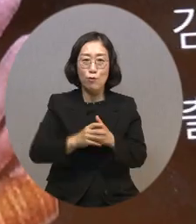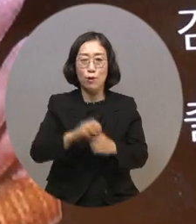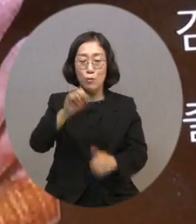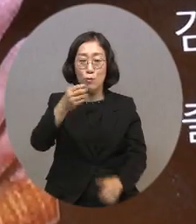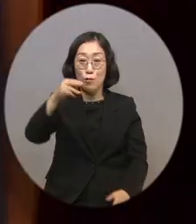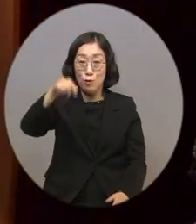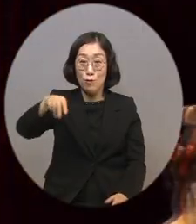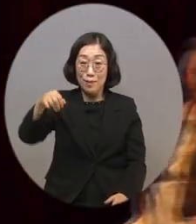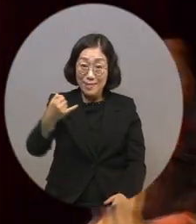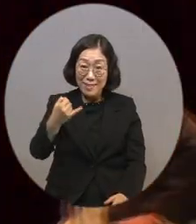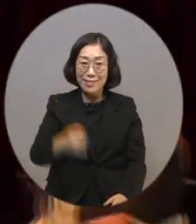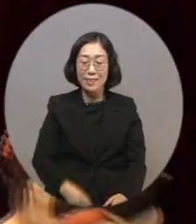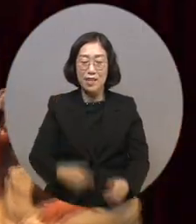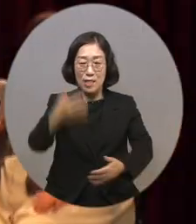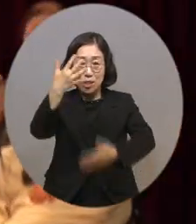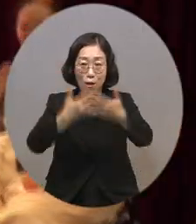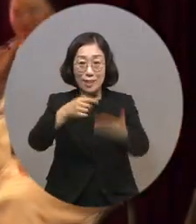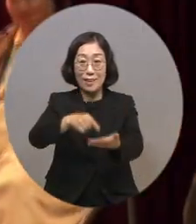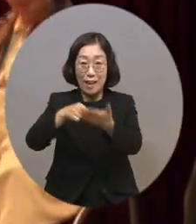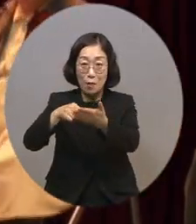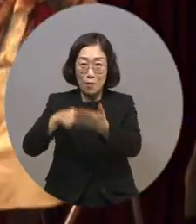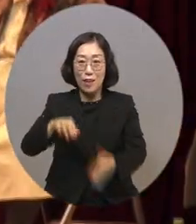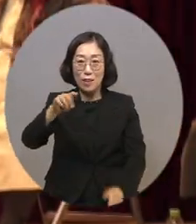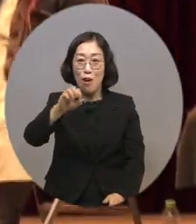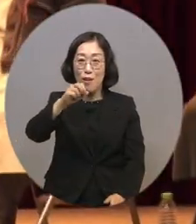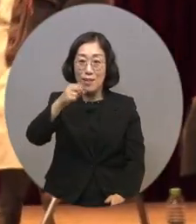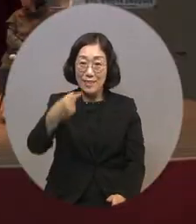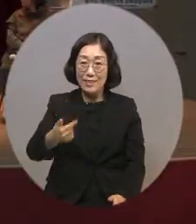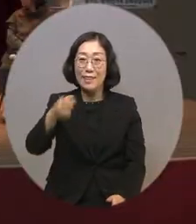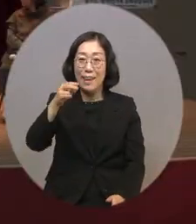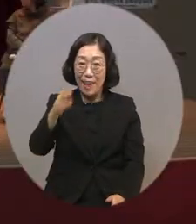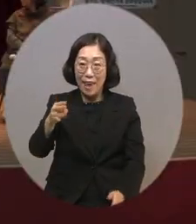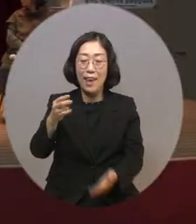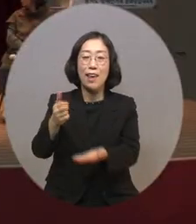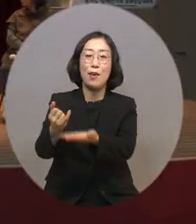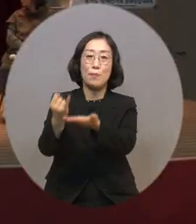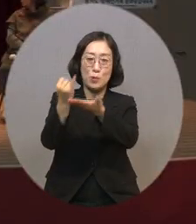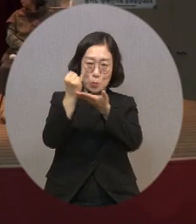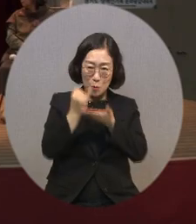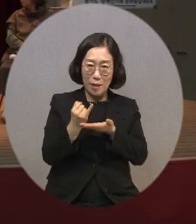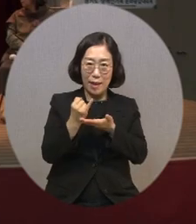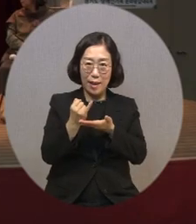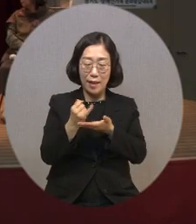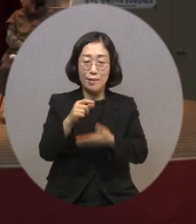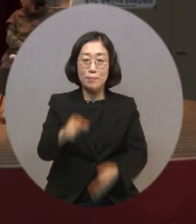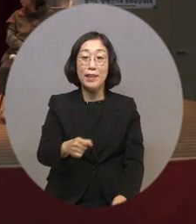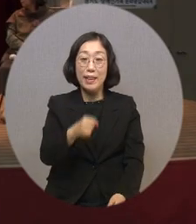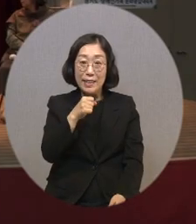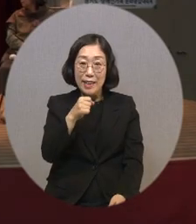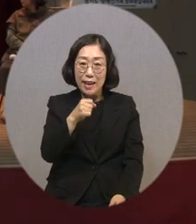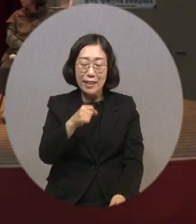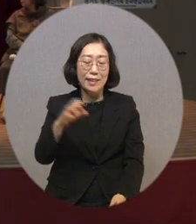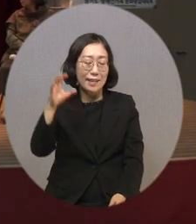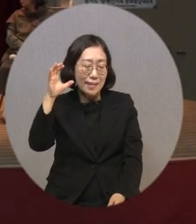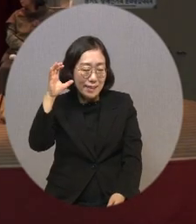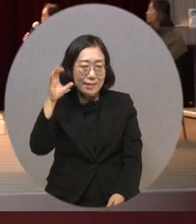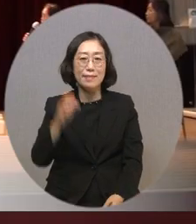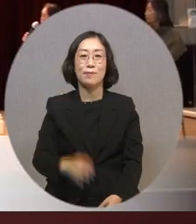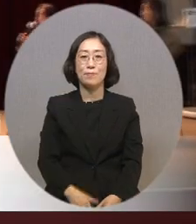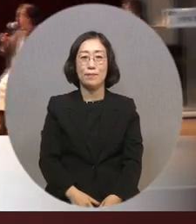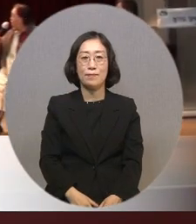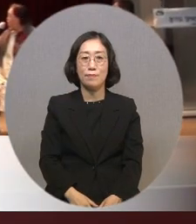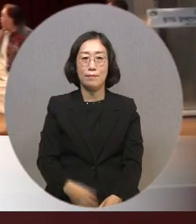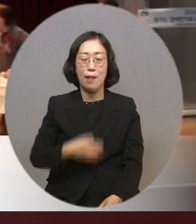다양한 작품들의 주인공 정은혜 작가가 초대되었습니다. 작가와의 이야기 시간, 작가 이야기를 듣는 시간입니다.